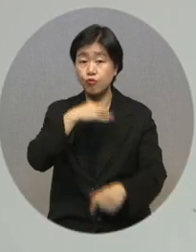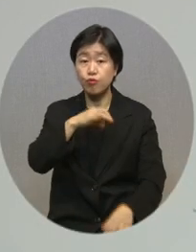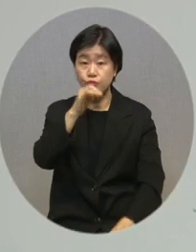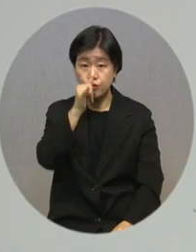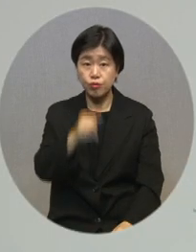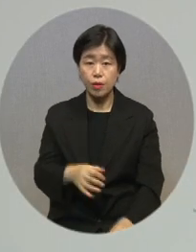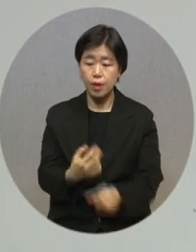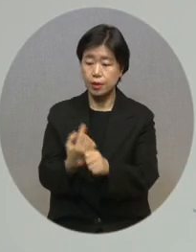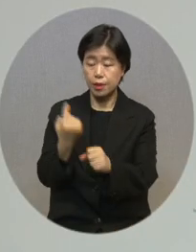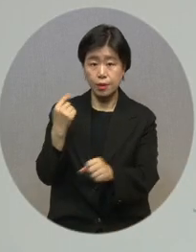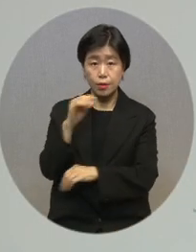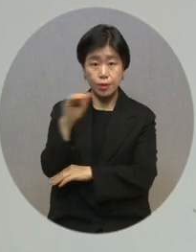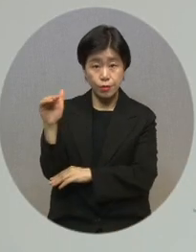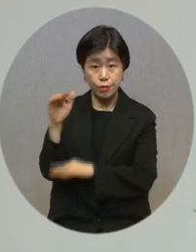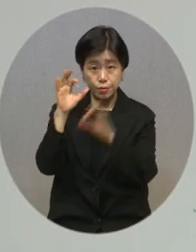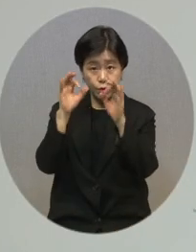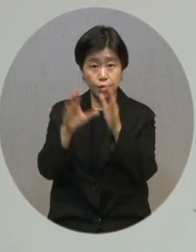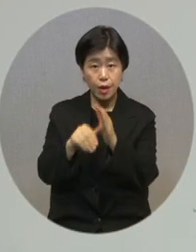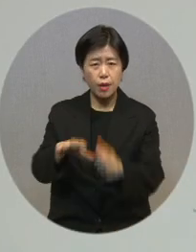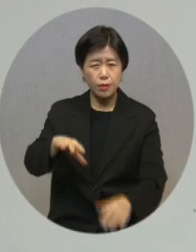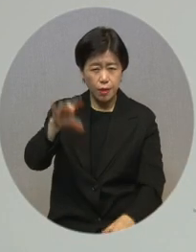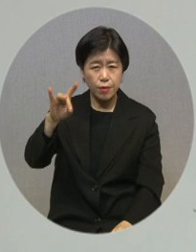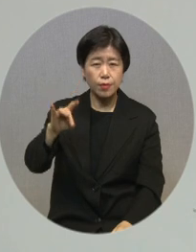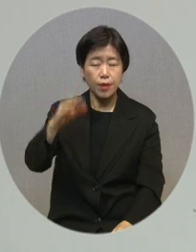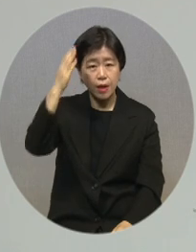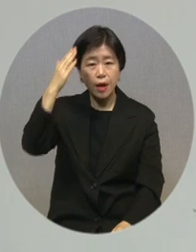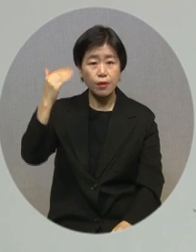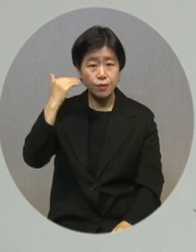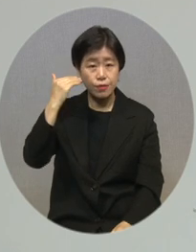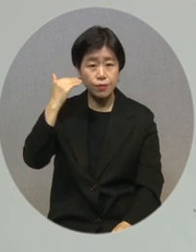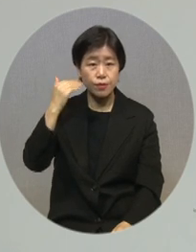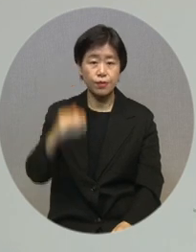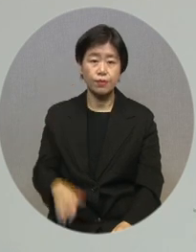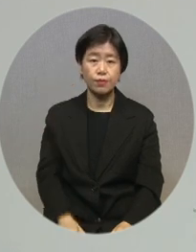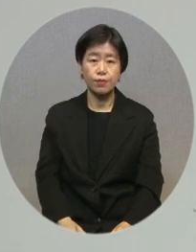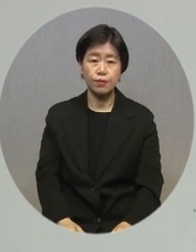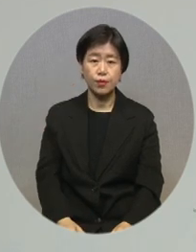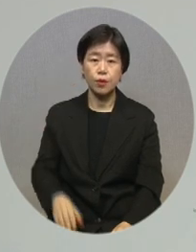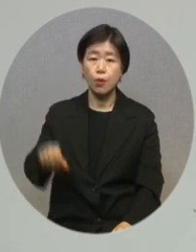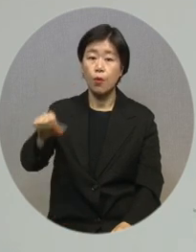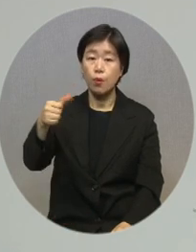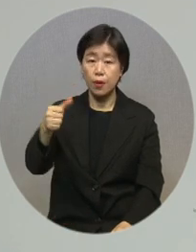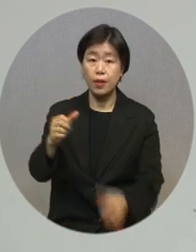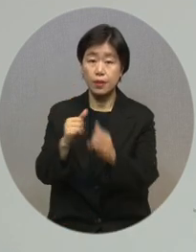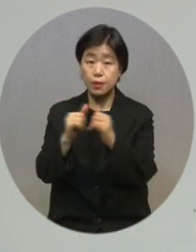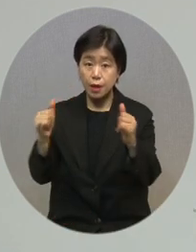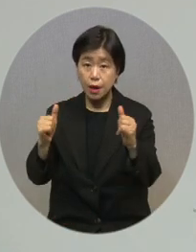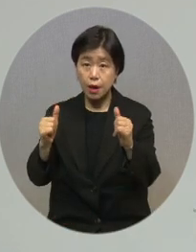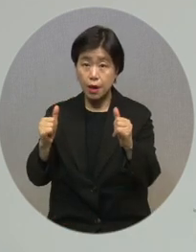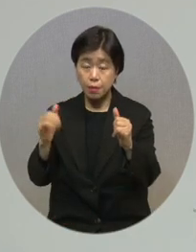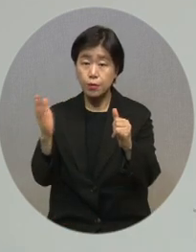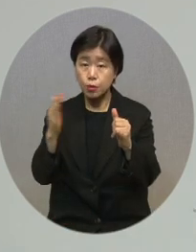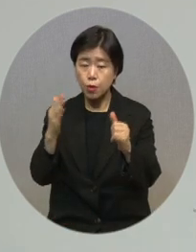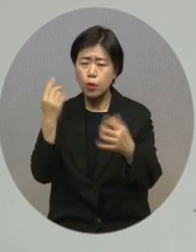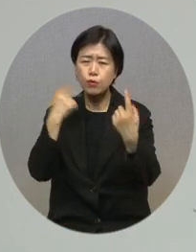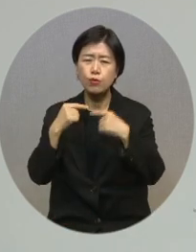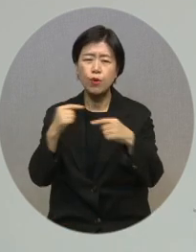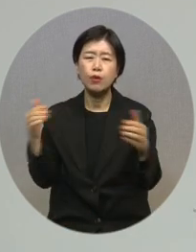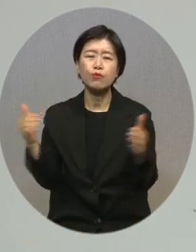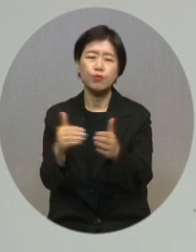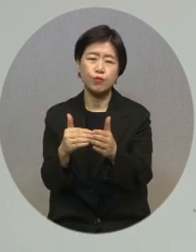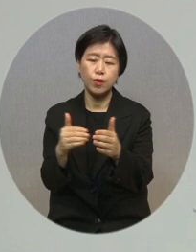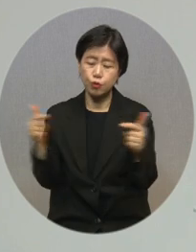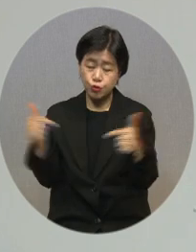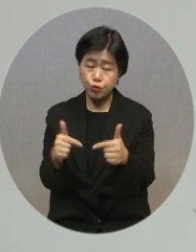처음으로 우리나라에서 그 중대재해로 500명대로 중대재해자가 500명대로